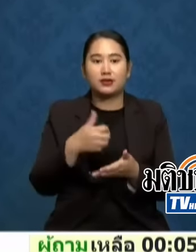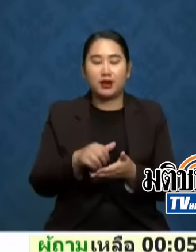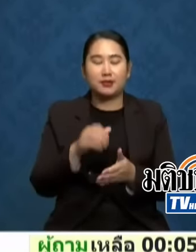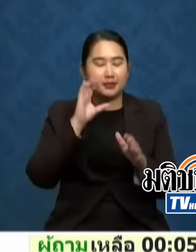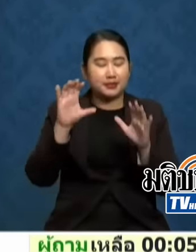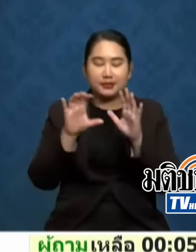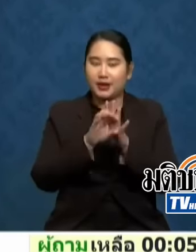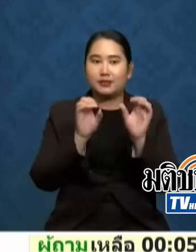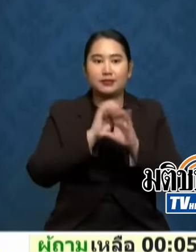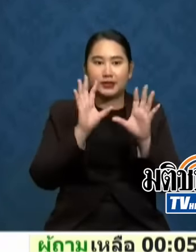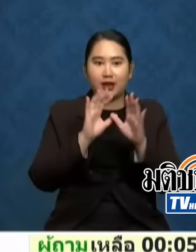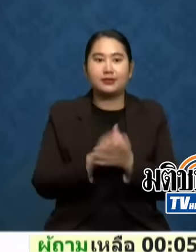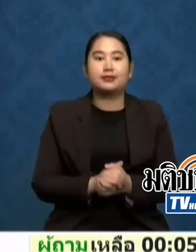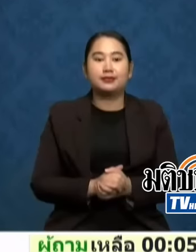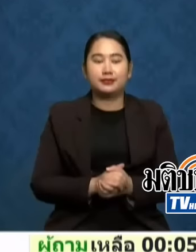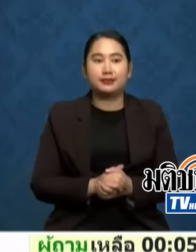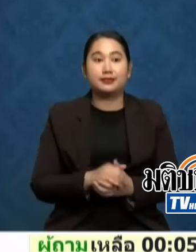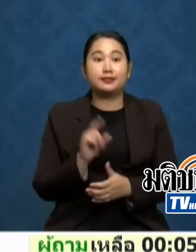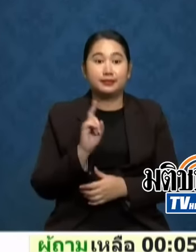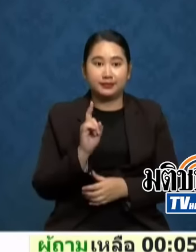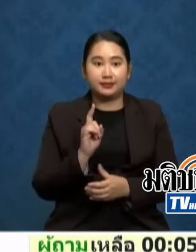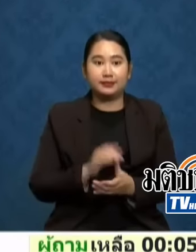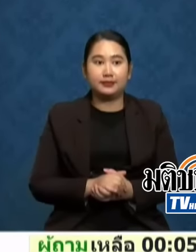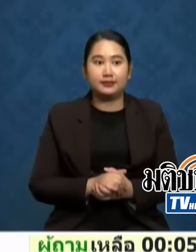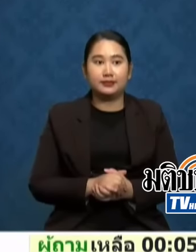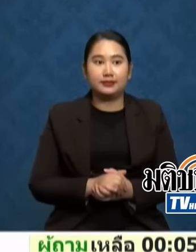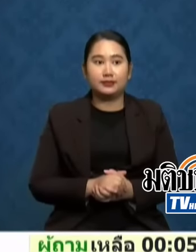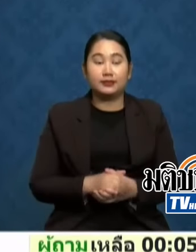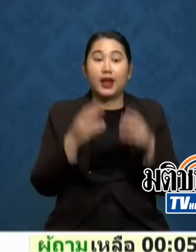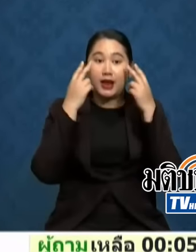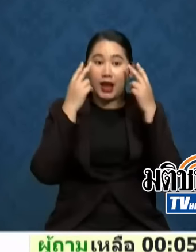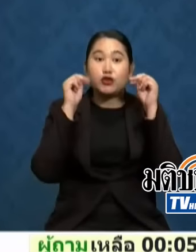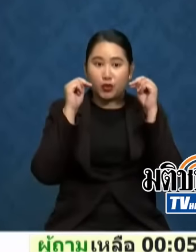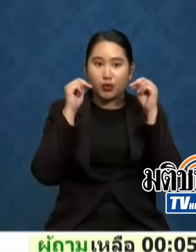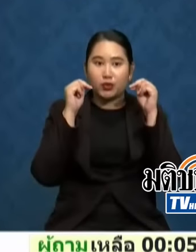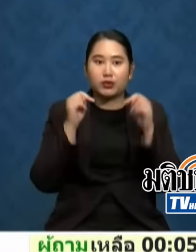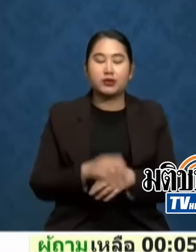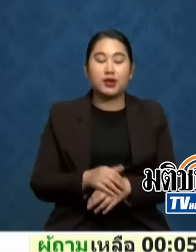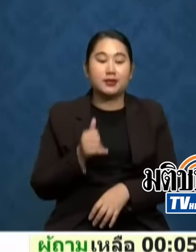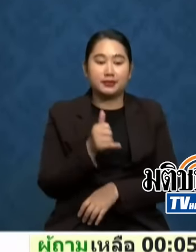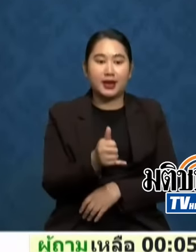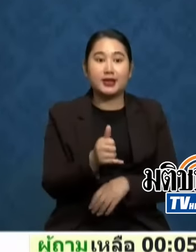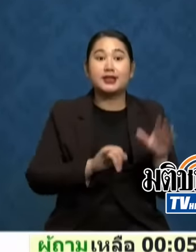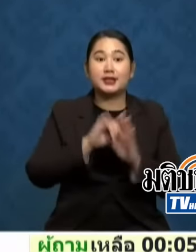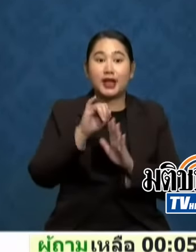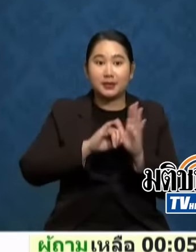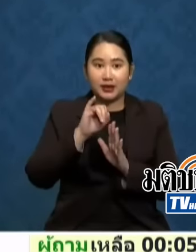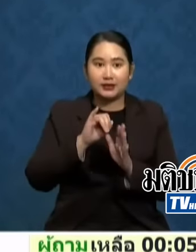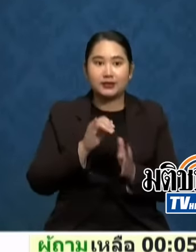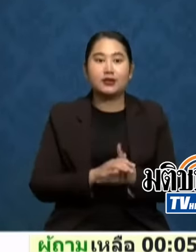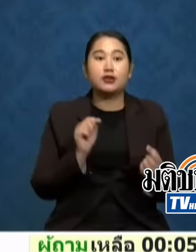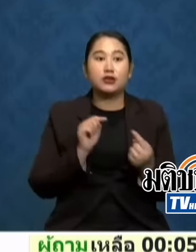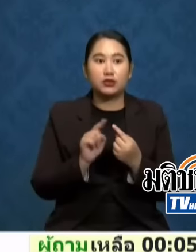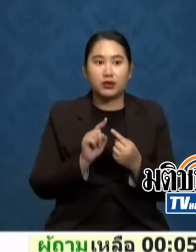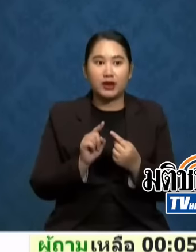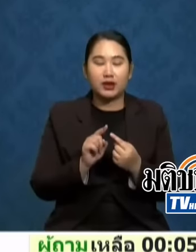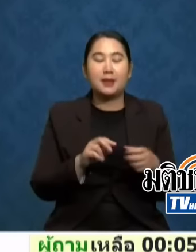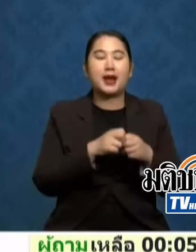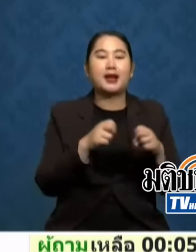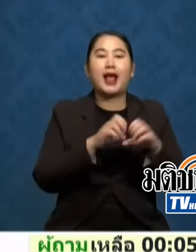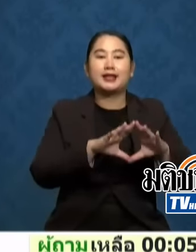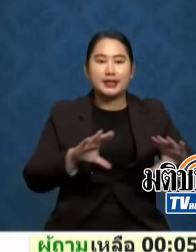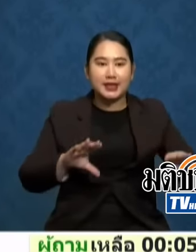เห็นภาพชัดๆ2กรณีนะครับกรณีแรกครับคือที่ท่านนายกรัฐมนตรีไปลงพื้นที่จังหวัดเชียงใหม่เลือกลงเฉพาะพื้นที่ที่คลี่คลาย